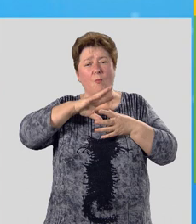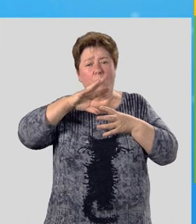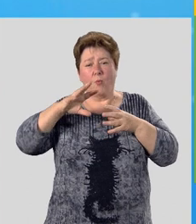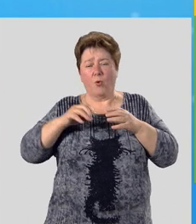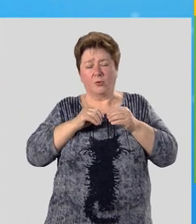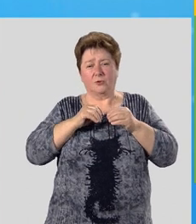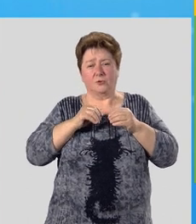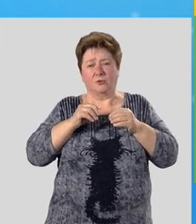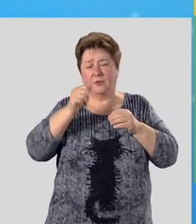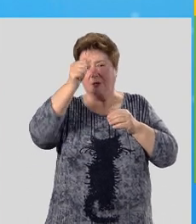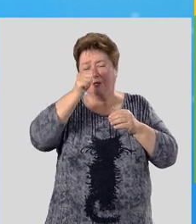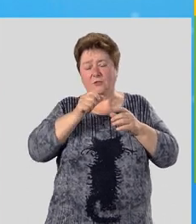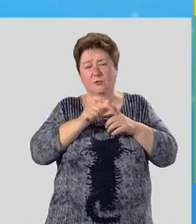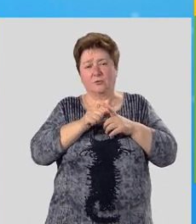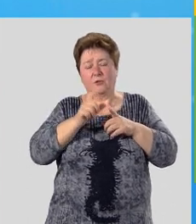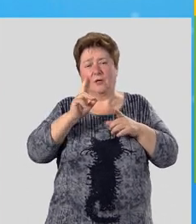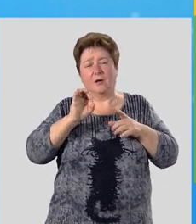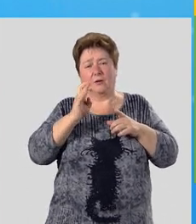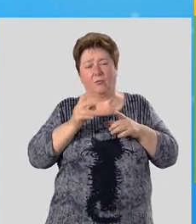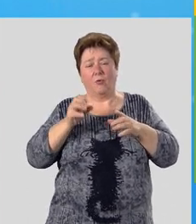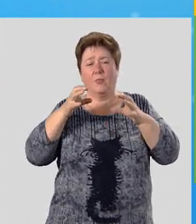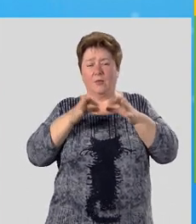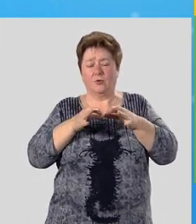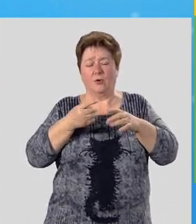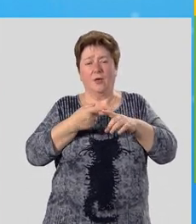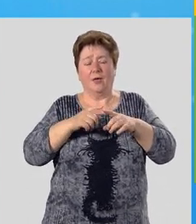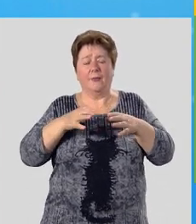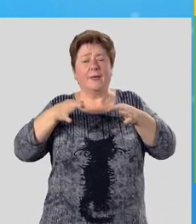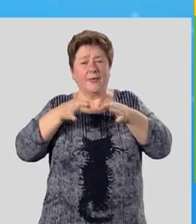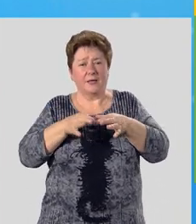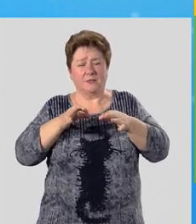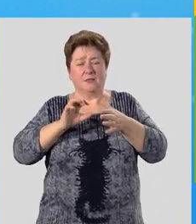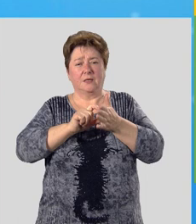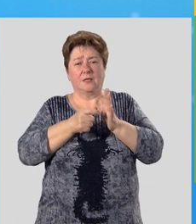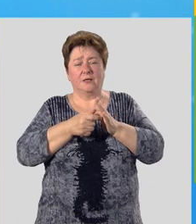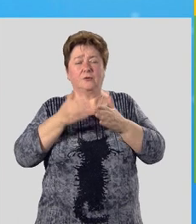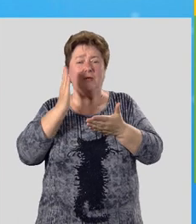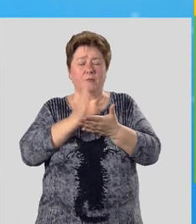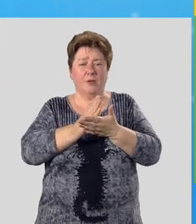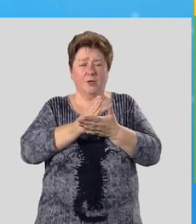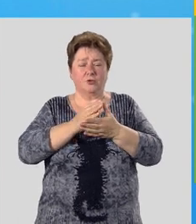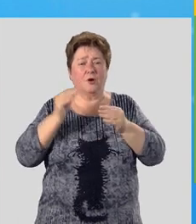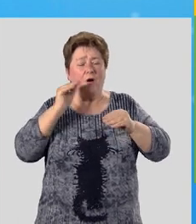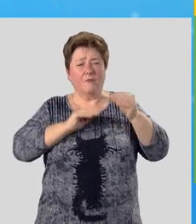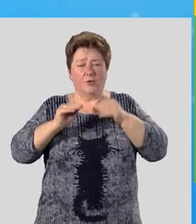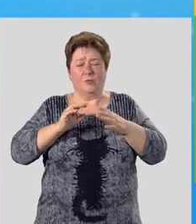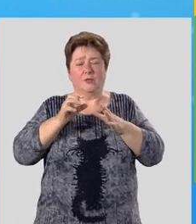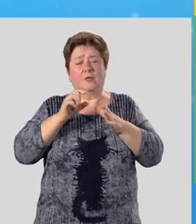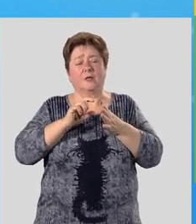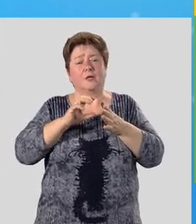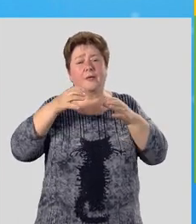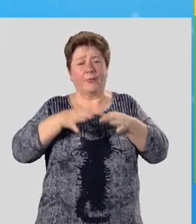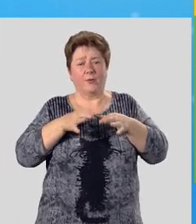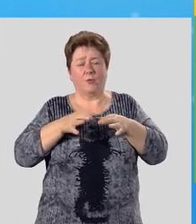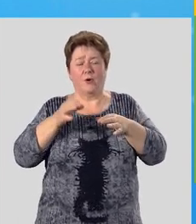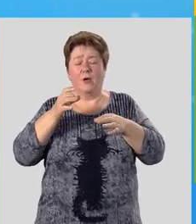«полностью» и греческого слова «карион» – «ядро». Это ядерные клетки, то есть имеющие оформленное ядро.